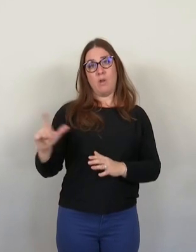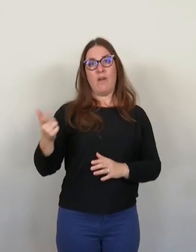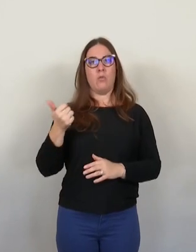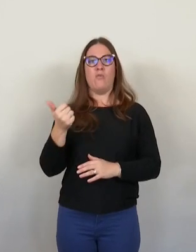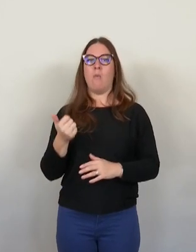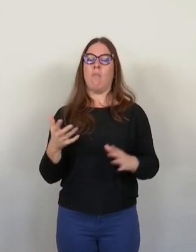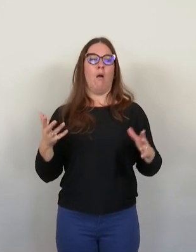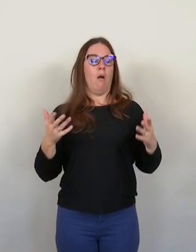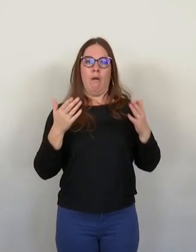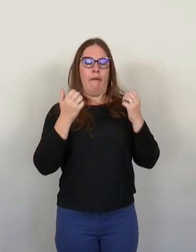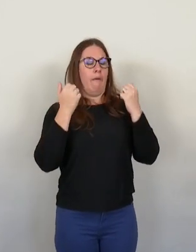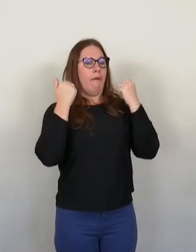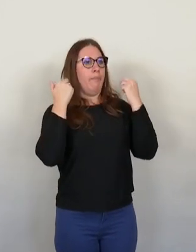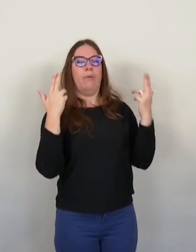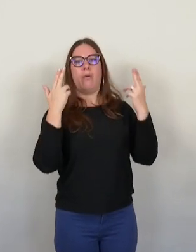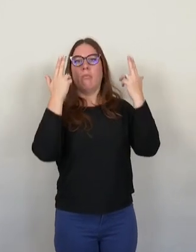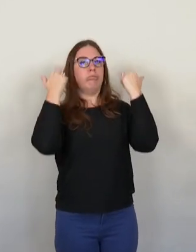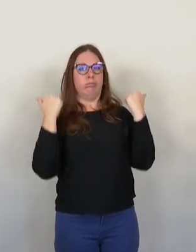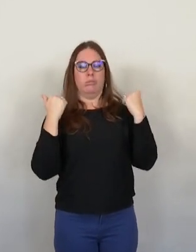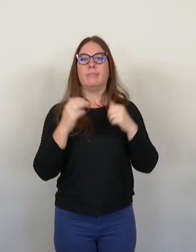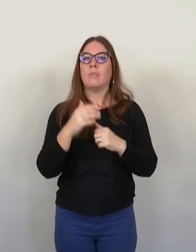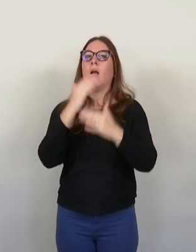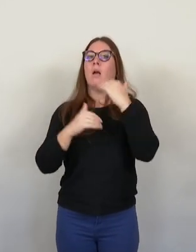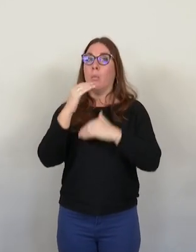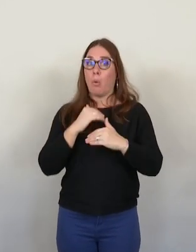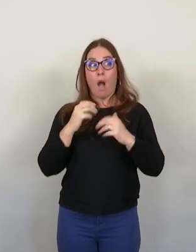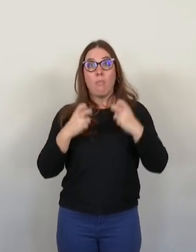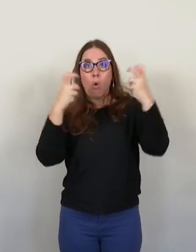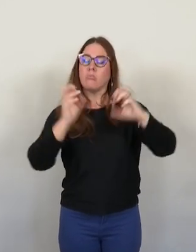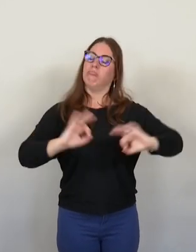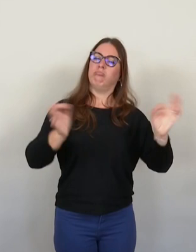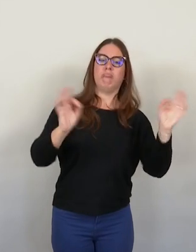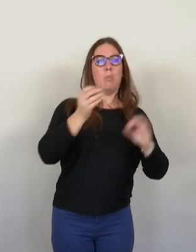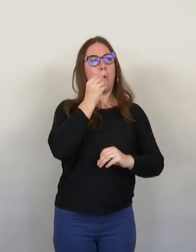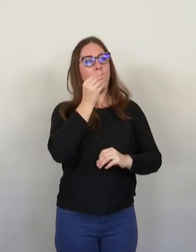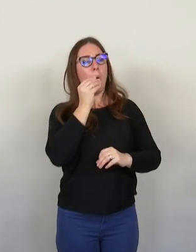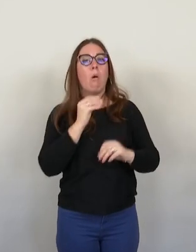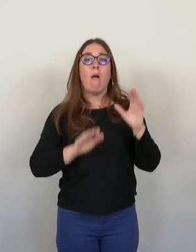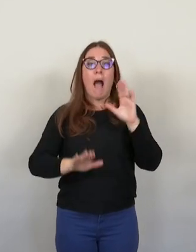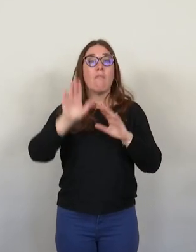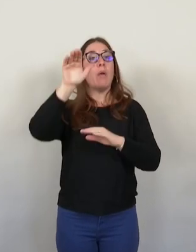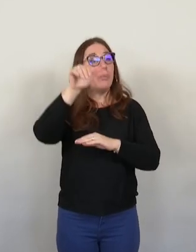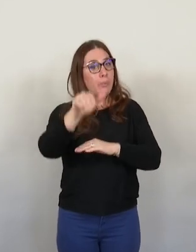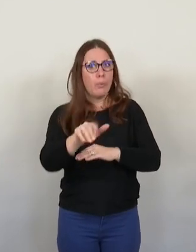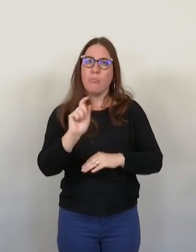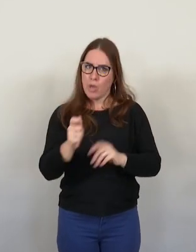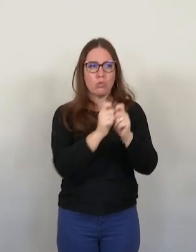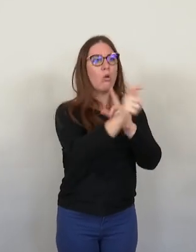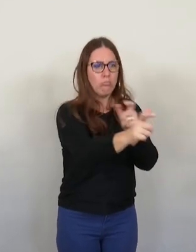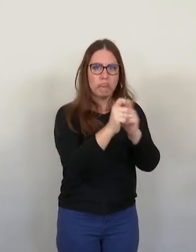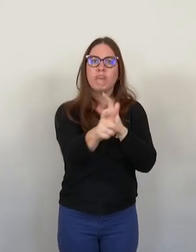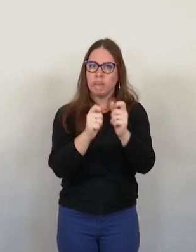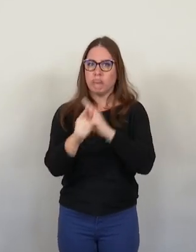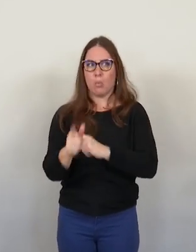cédez d'impôt pas dans le programme nous espérons d'ailleurs que si l'inflation baisse vous rendrez l'argent au grenoblois d'une hausse